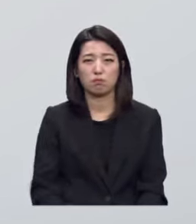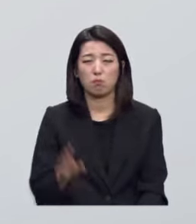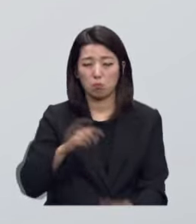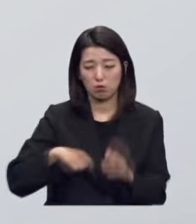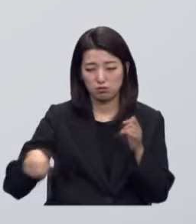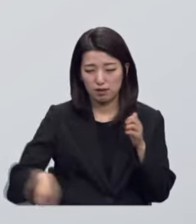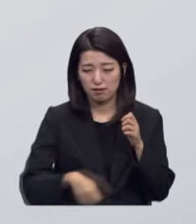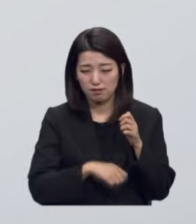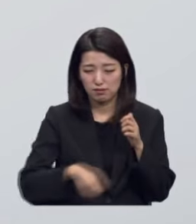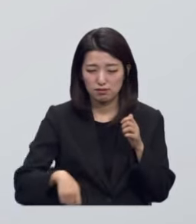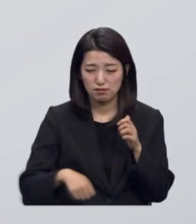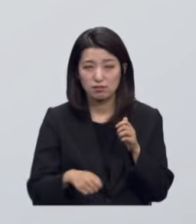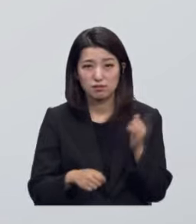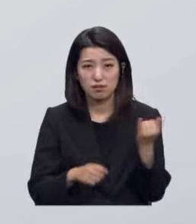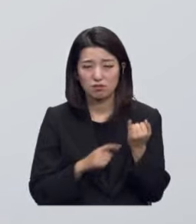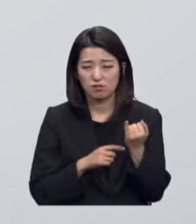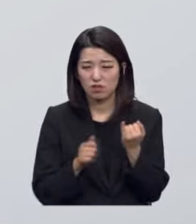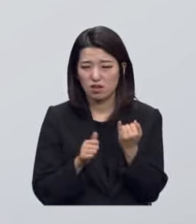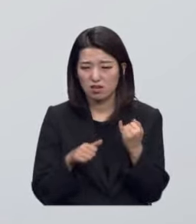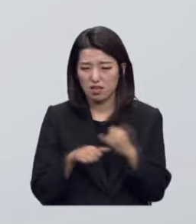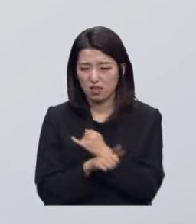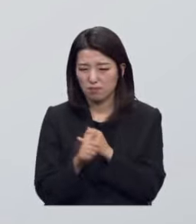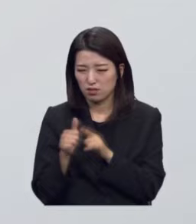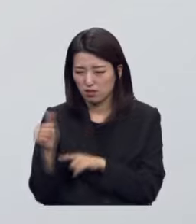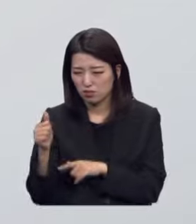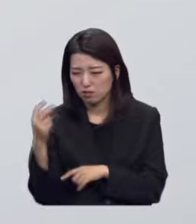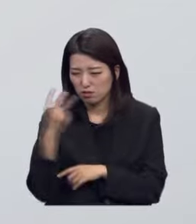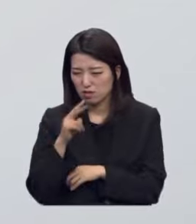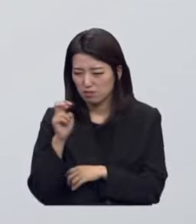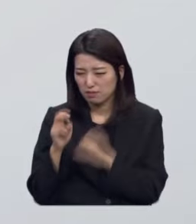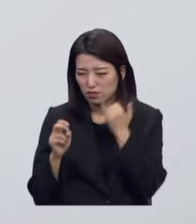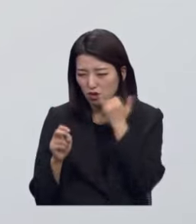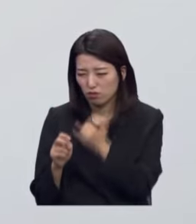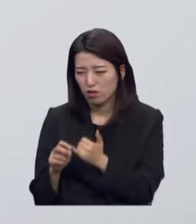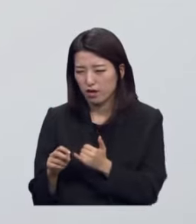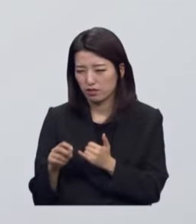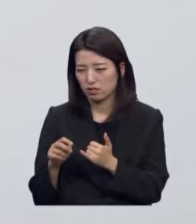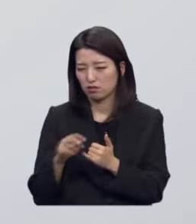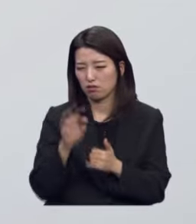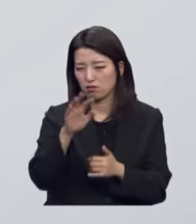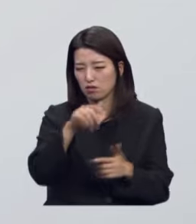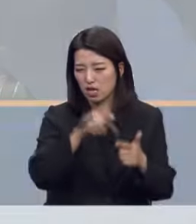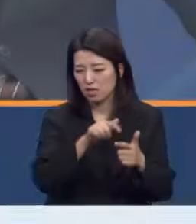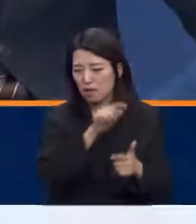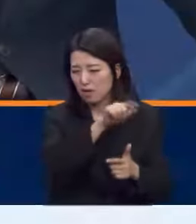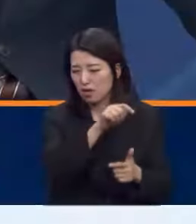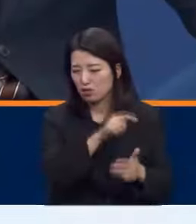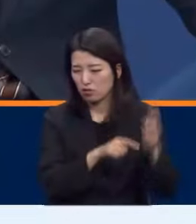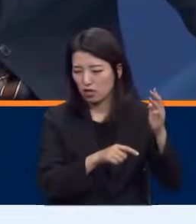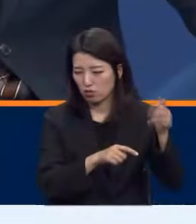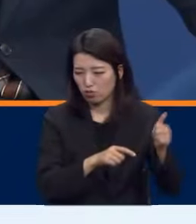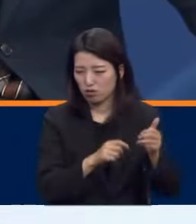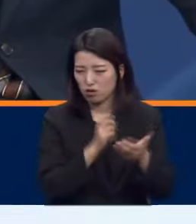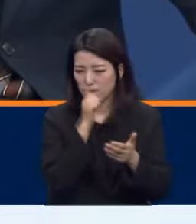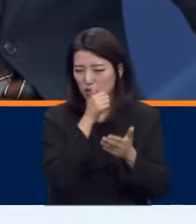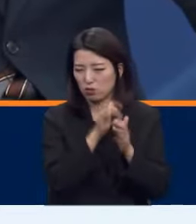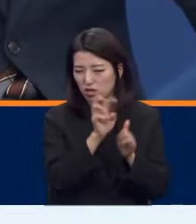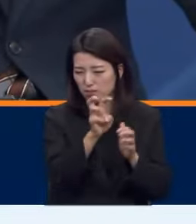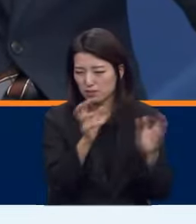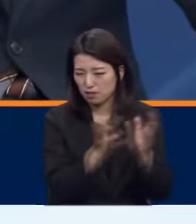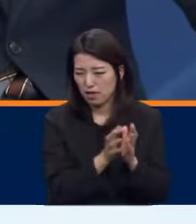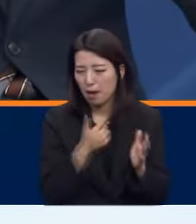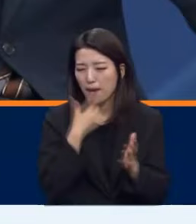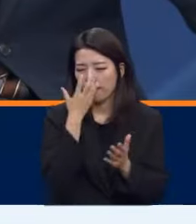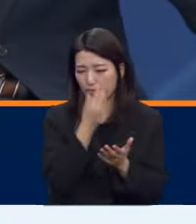친구한테 2023년도 뭐 7월 며칠 새벽에 전는 거짓말을 했다는게 다 나왔잖아요 어쨌든간에 그거는네 그래서 뭐 그 나마